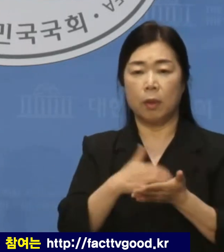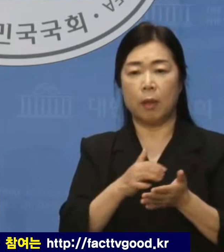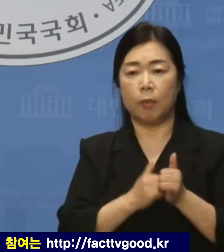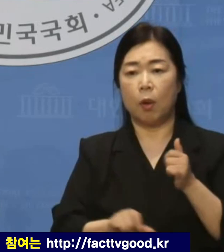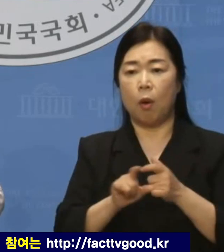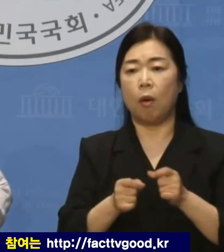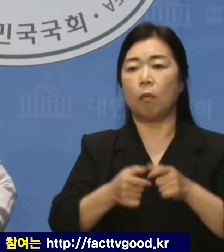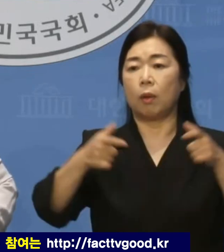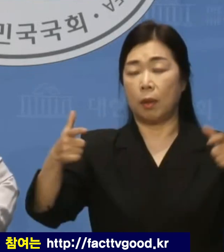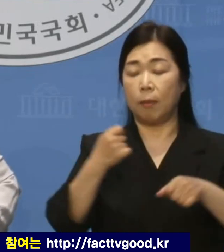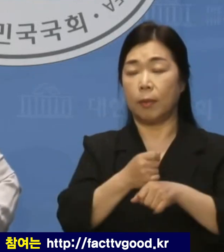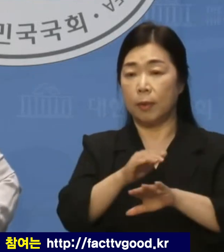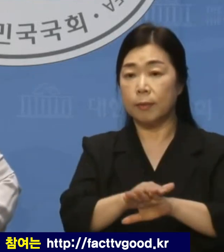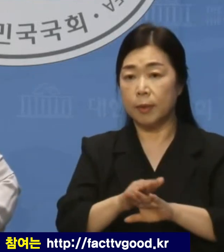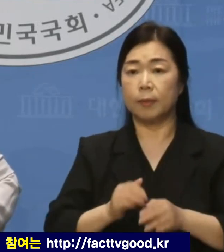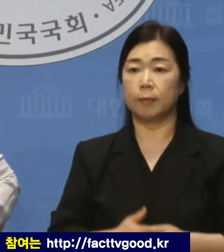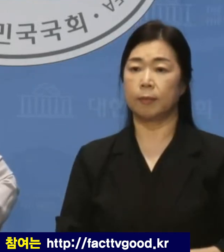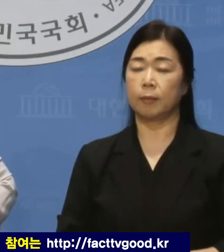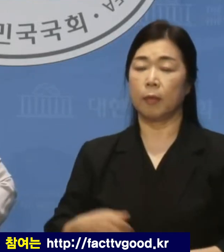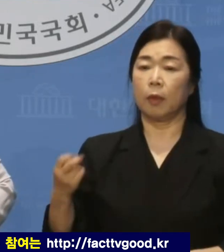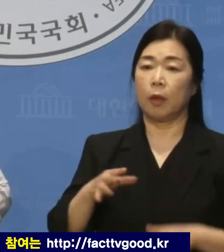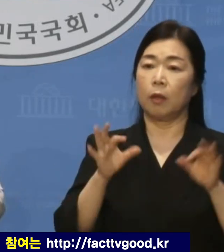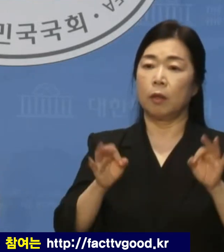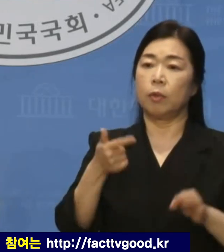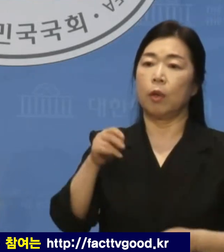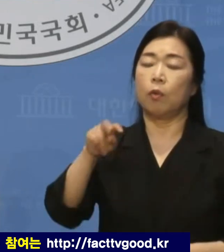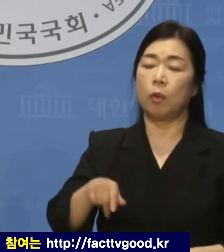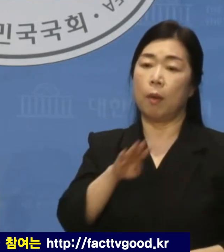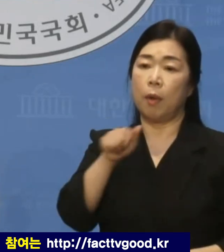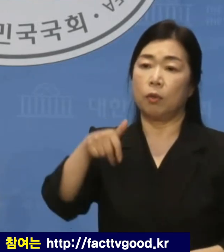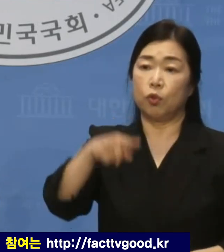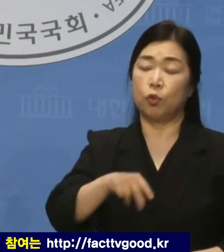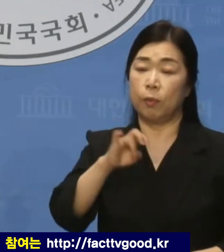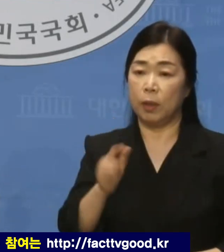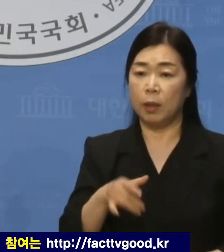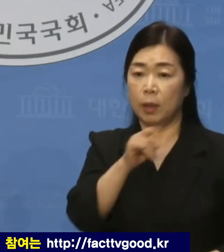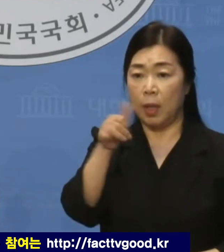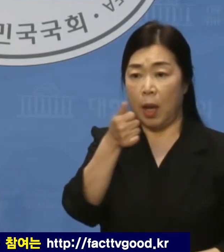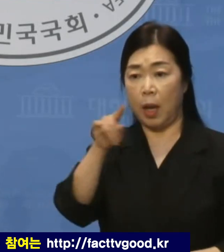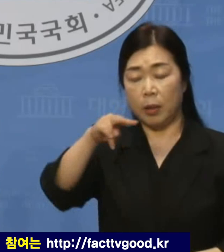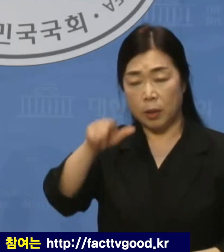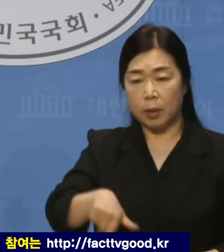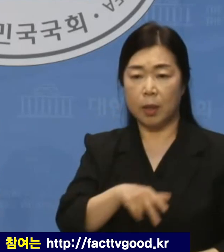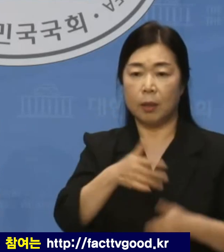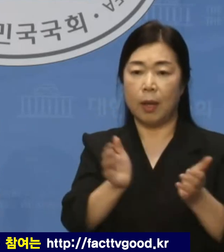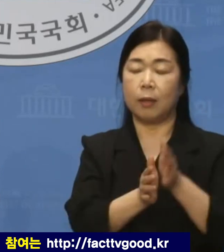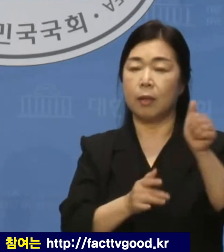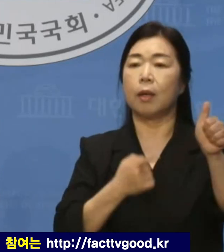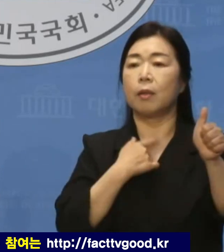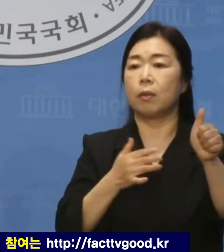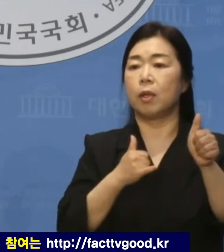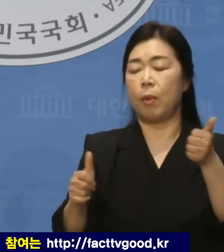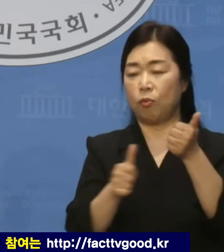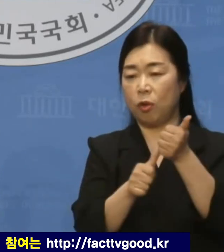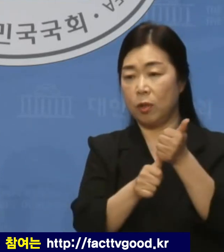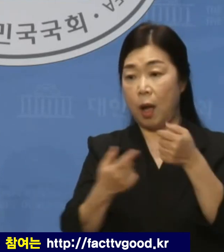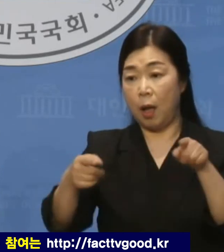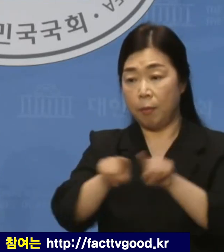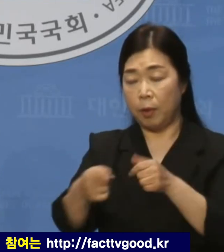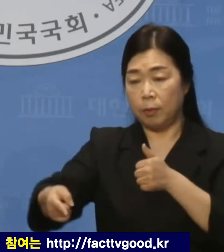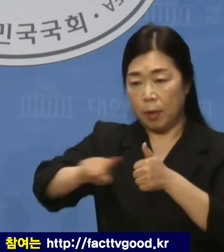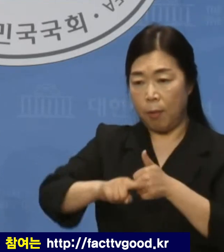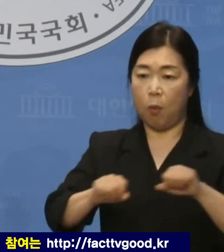더 보강했다는 말씀을 드립니다. 그리고 김교홍, 박주민, 이해식, 그동안 단장을 맡으셨던 분들이 부위원장으로